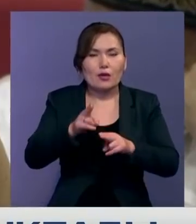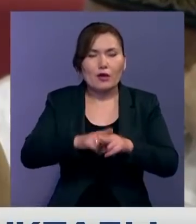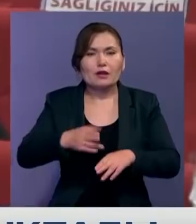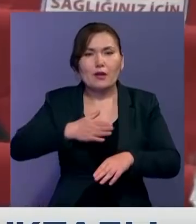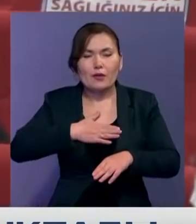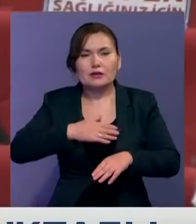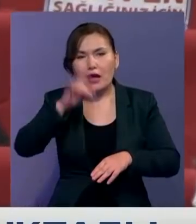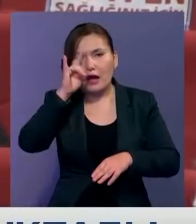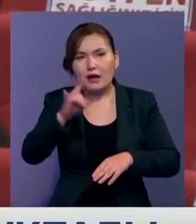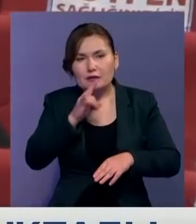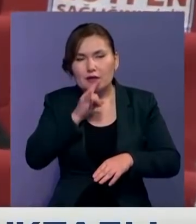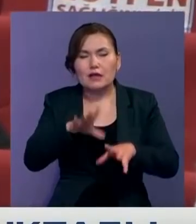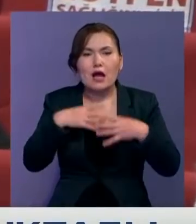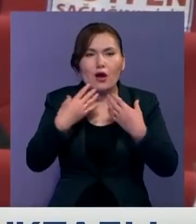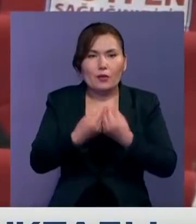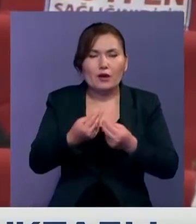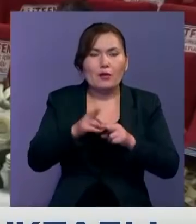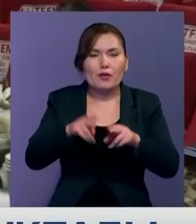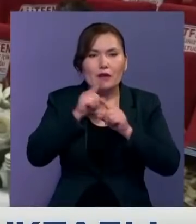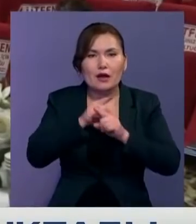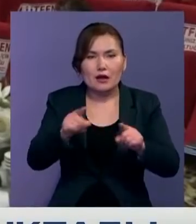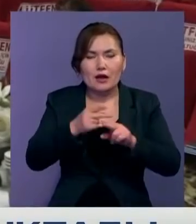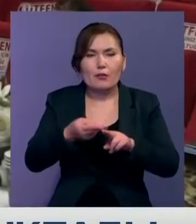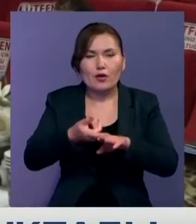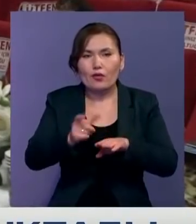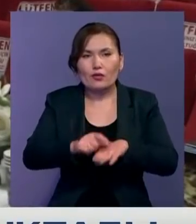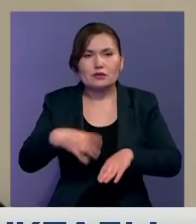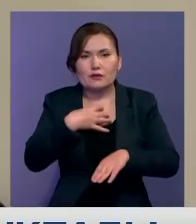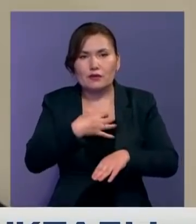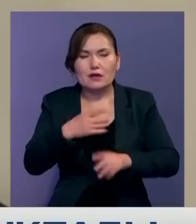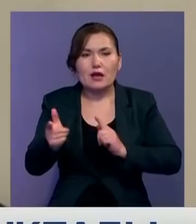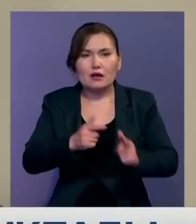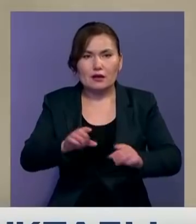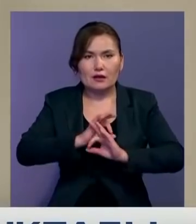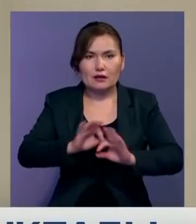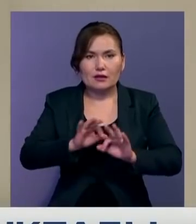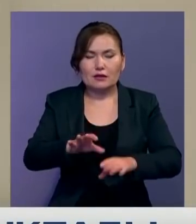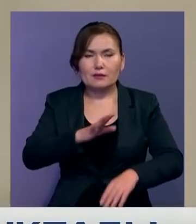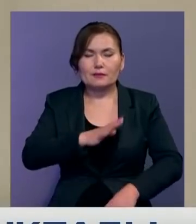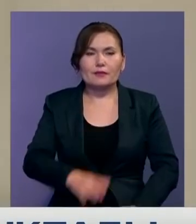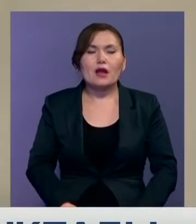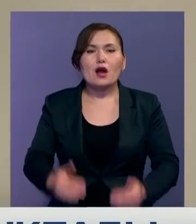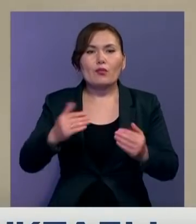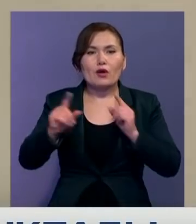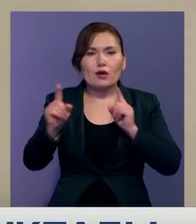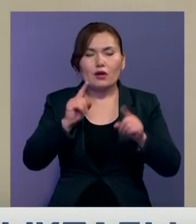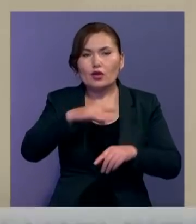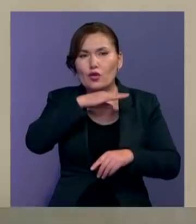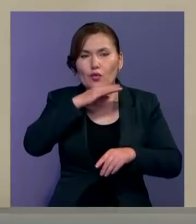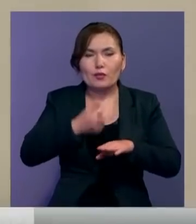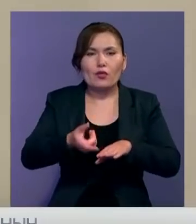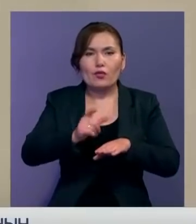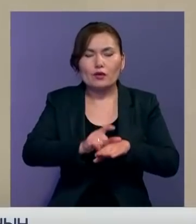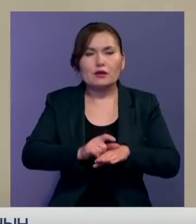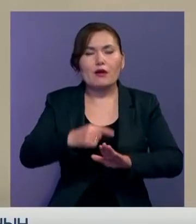жергілікті диаспора жастары арасында насихаттау мәселесіне баса мән берілді. Бүгінгі басқосуда көптеген маңызды